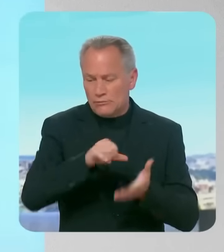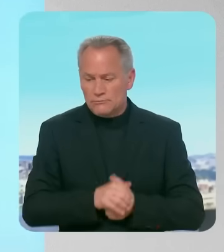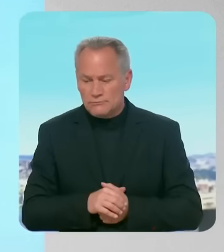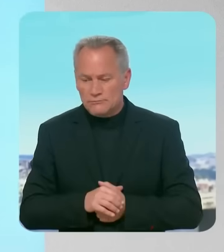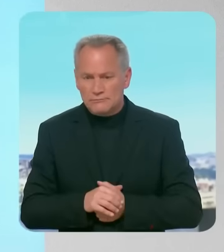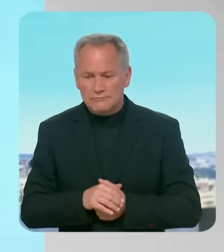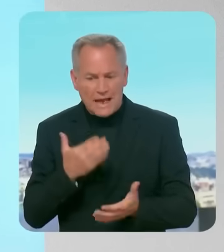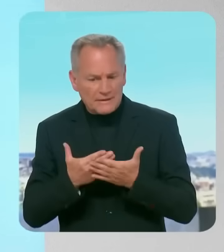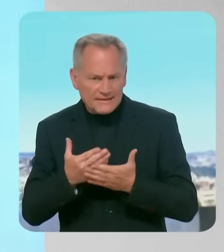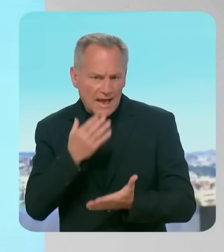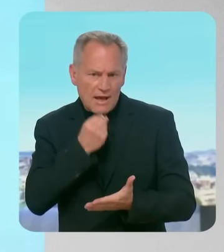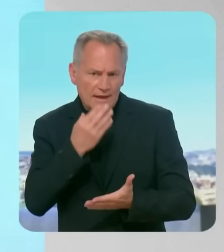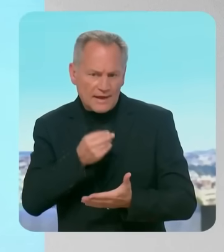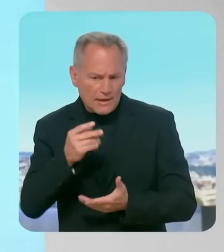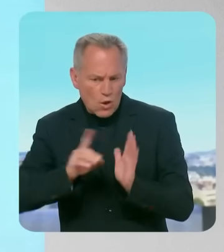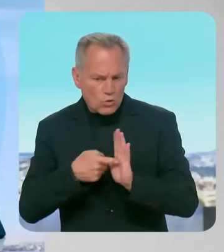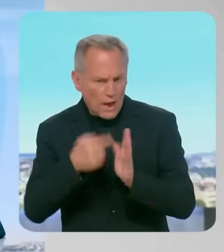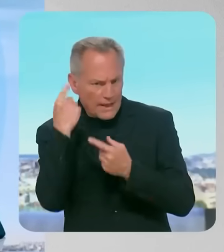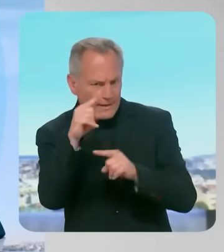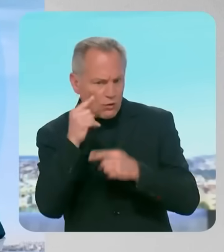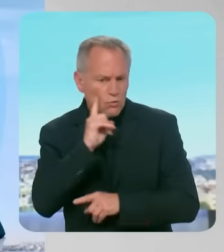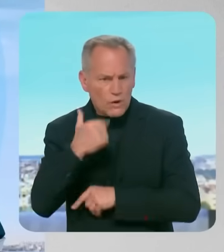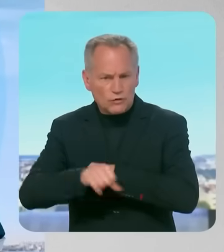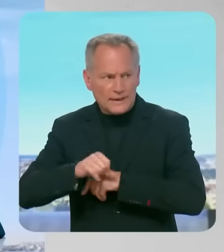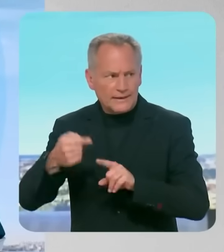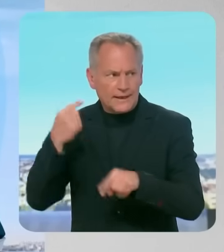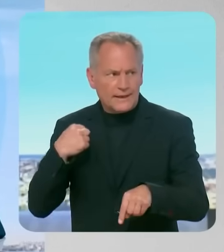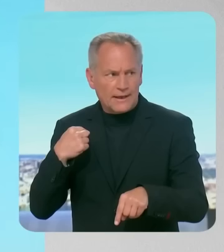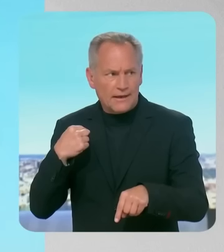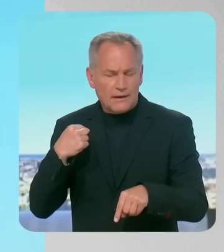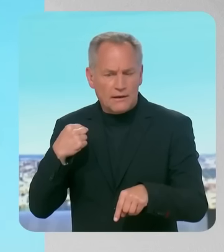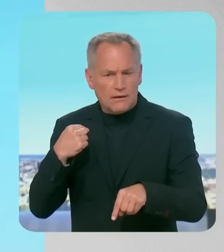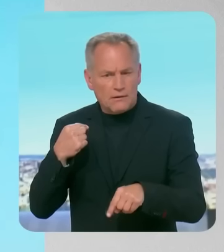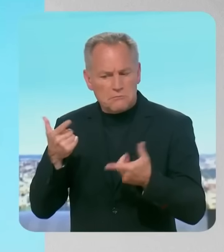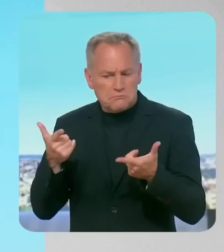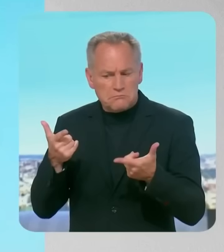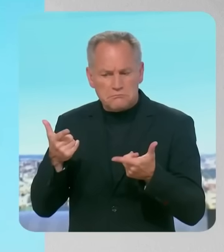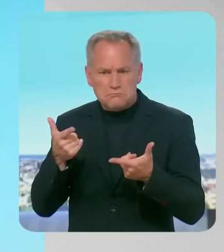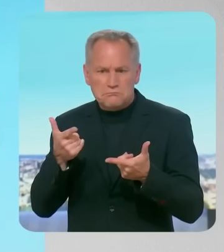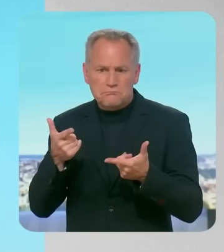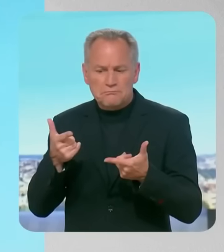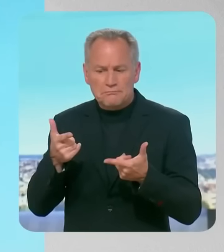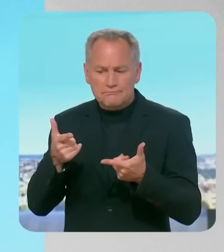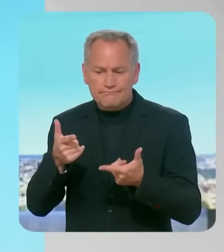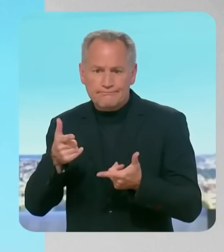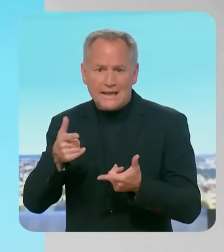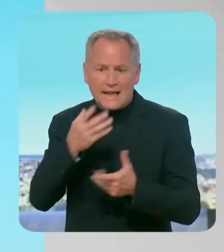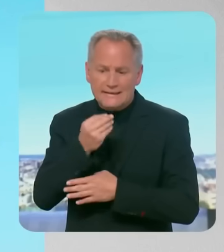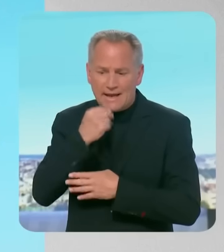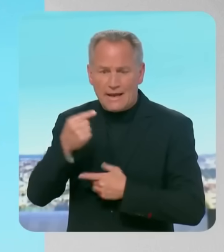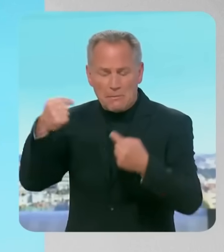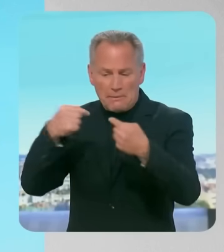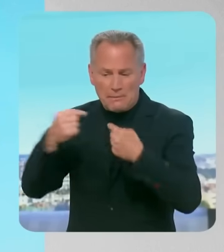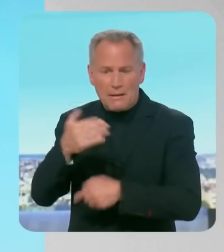la légitime défense de la part d'Israël qui a été attaqué sur son territoire la semaine dernière. Et puis, Iran a été attaqué puisque son consulat a été attaqué